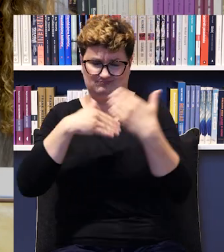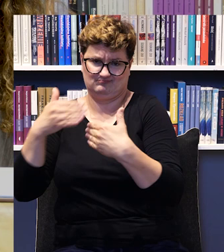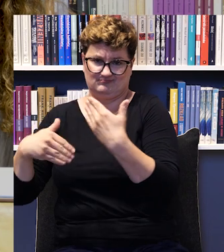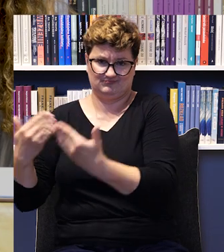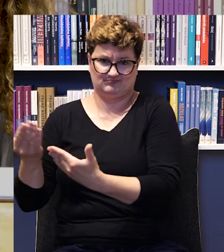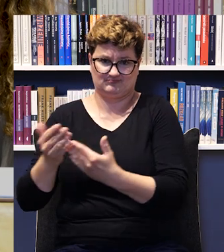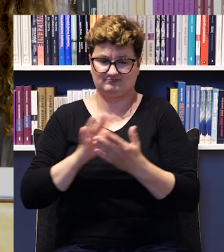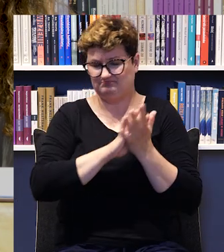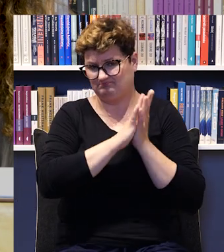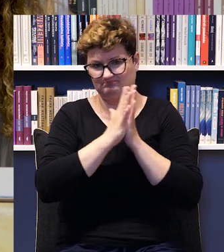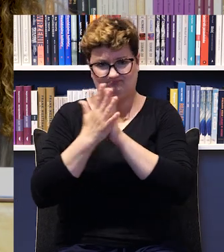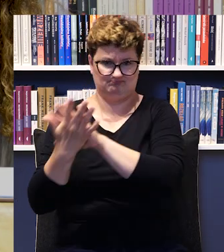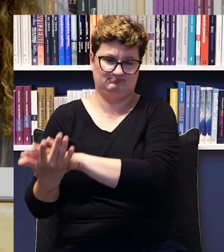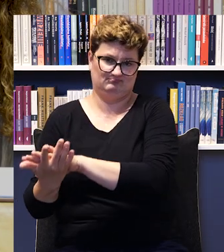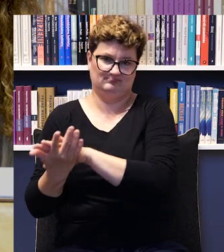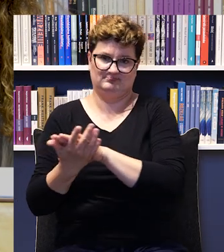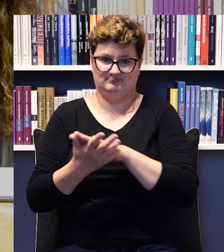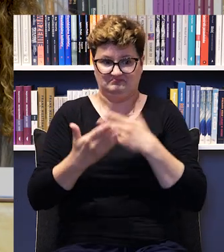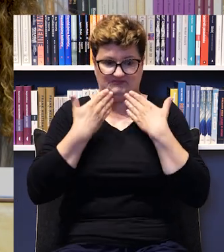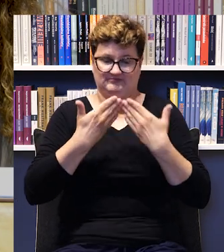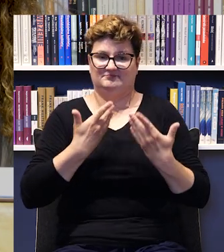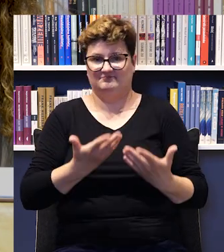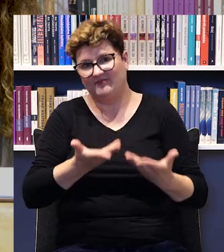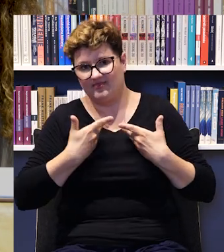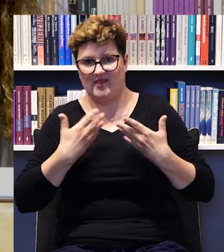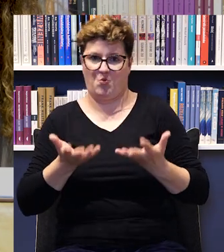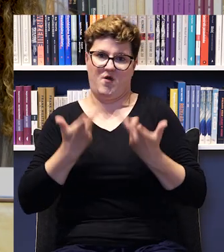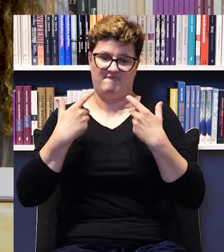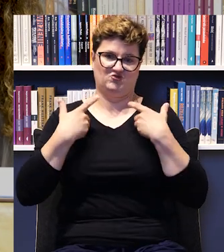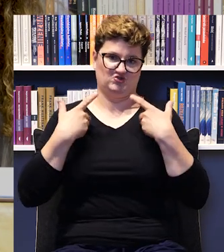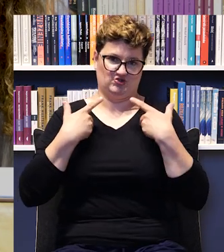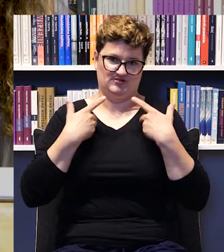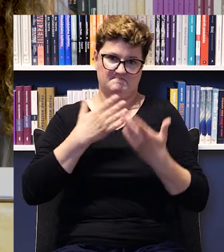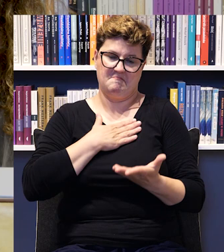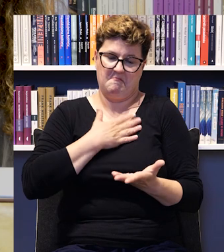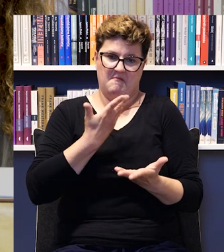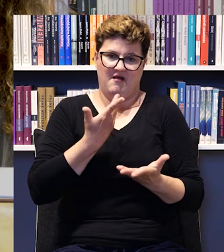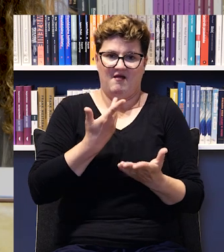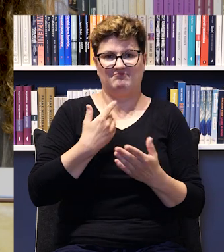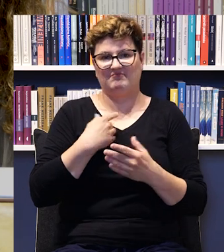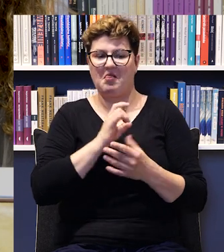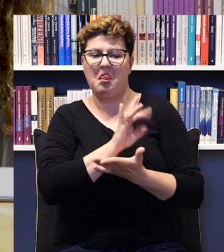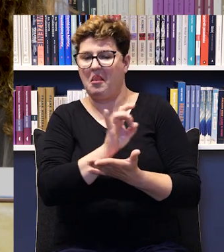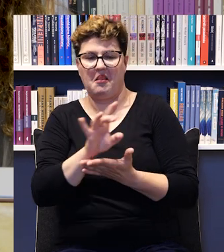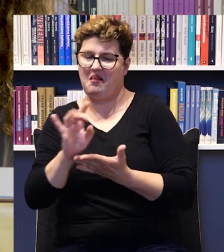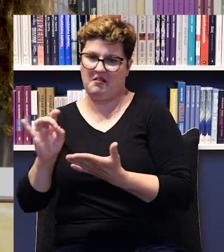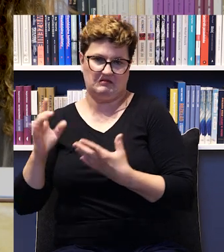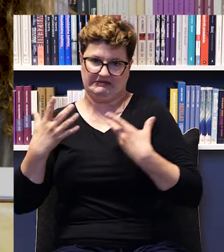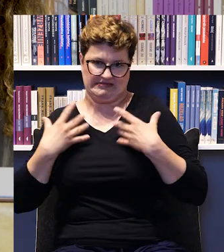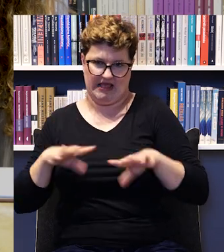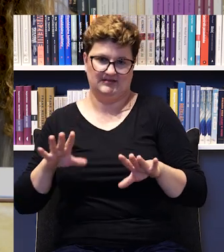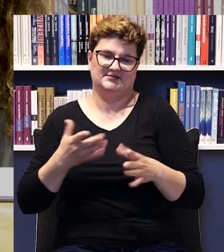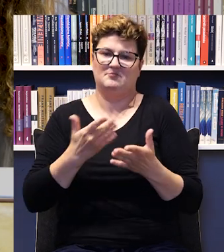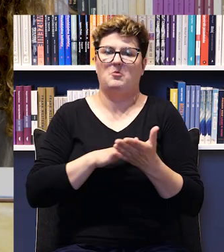po prostu te rzeczy nam ułatwiają bardzo życie, no nie? Więc my z nich nie rezygnujemy w imię,